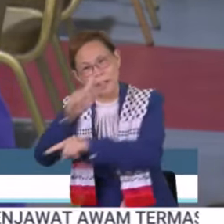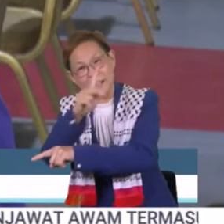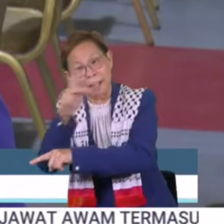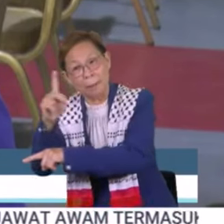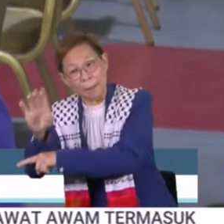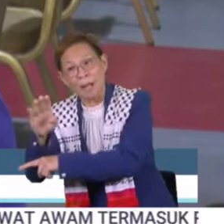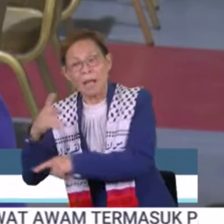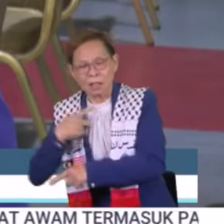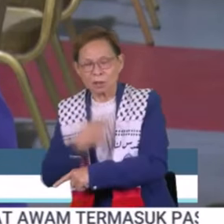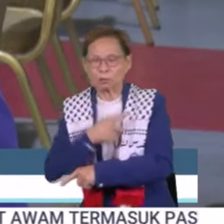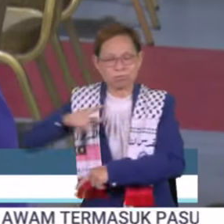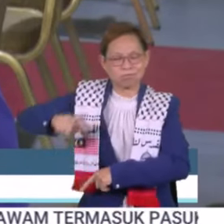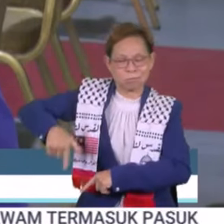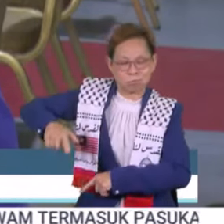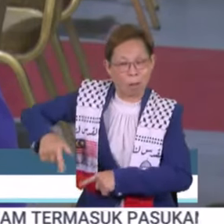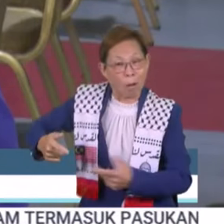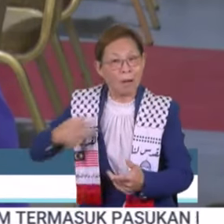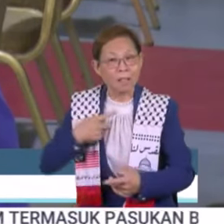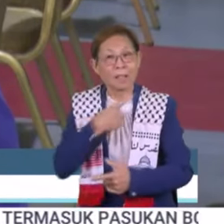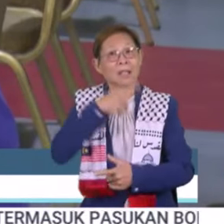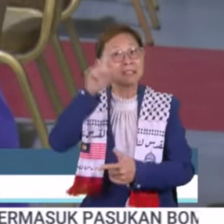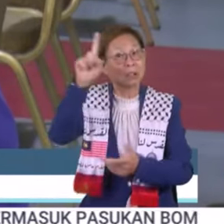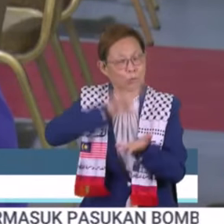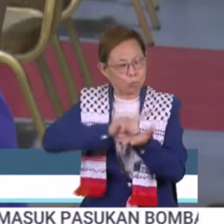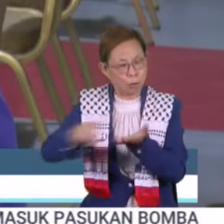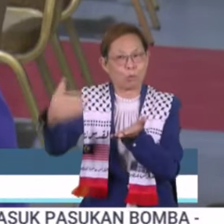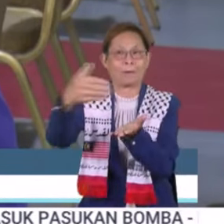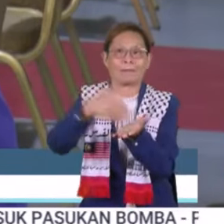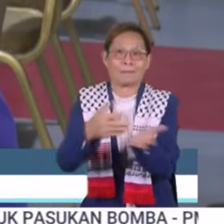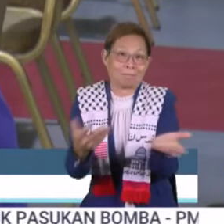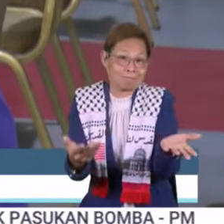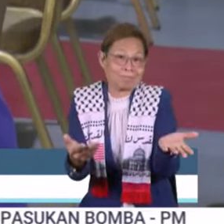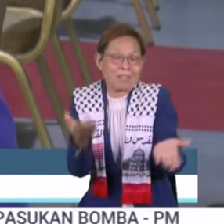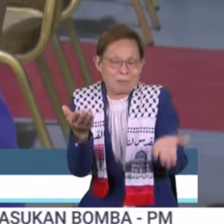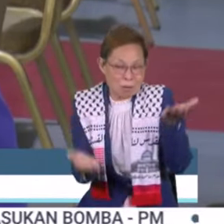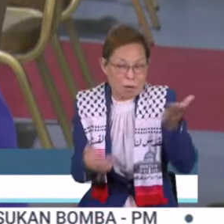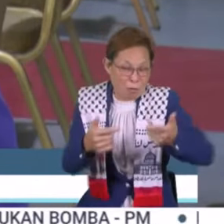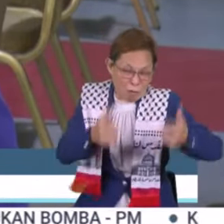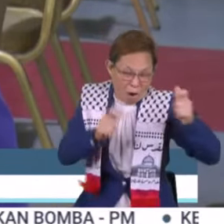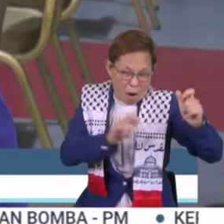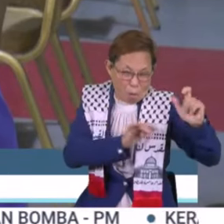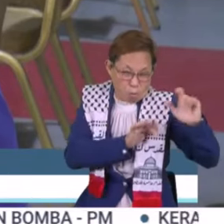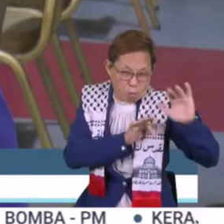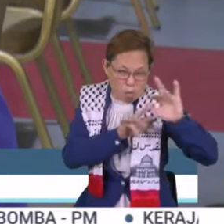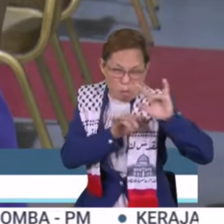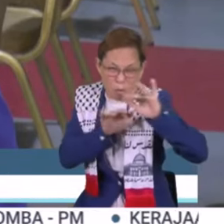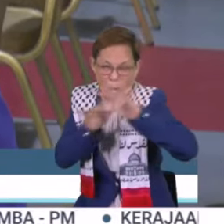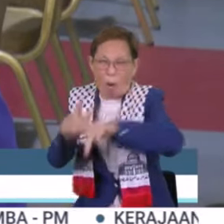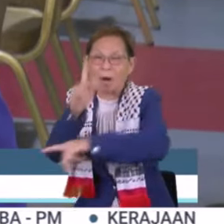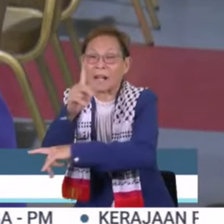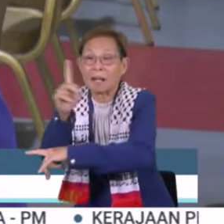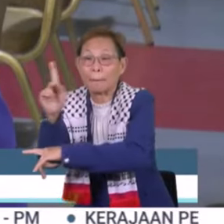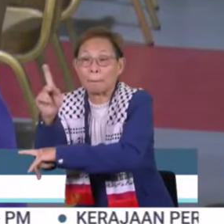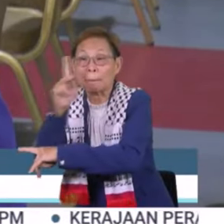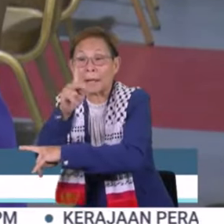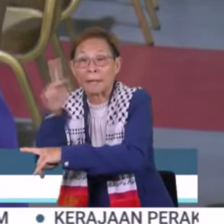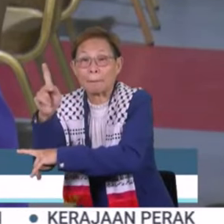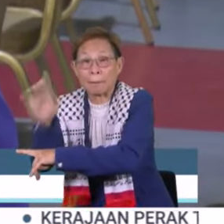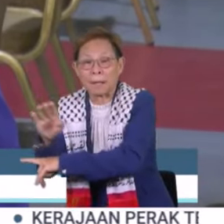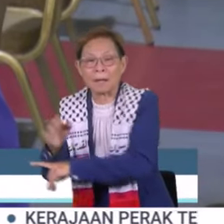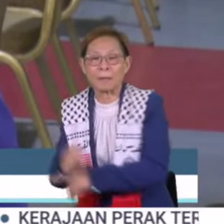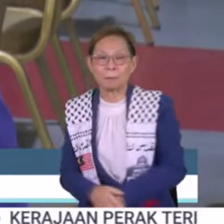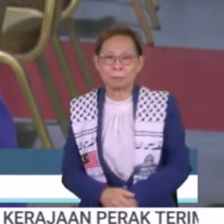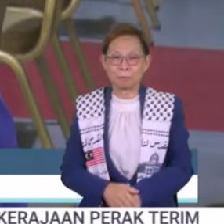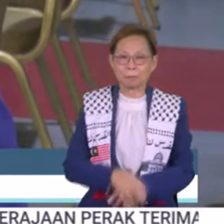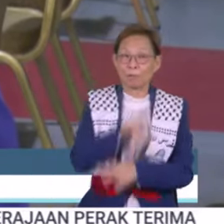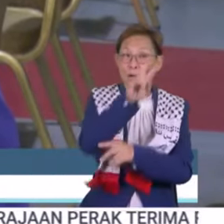tidak, kita sudah terlewat sebab kita ada seminggu je lagi. Maka kena segera pergi menima 20